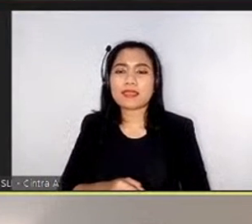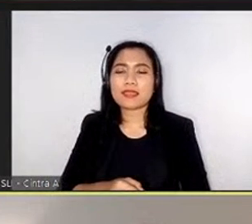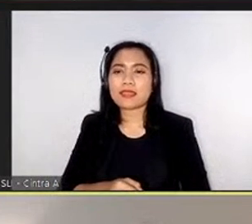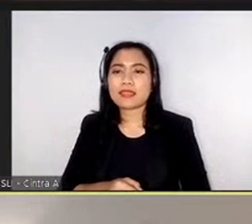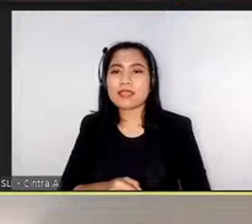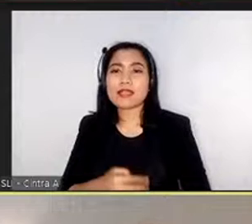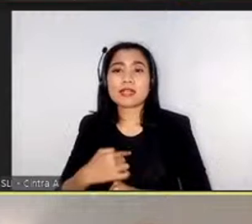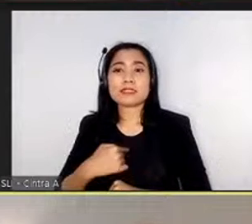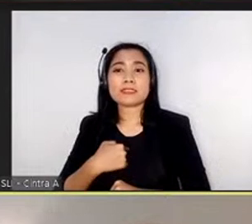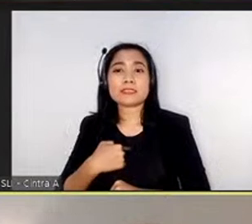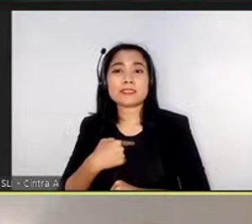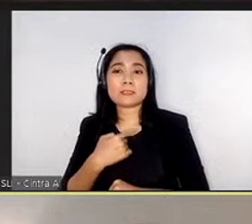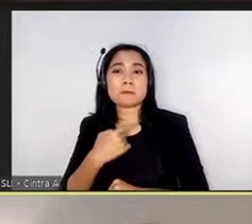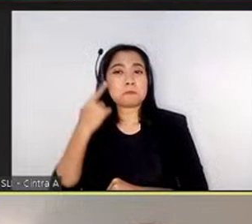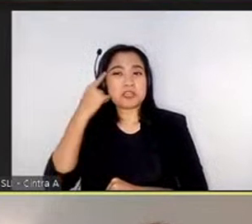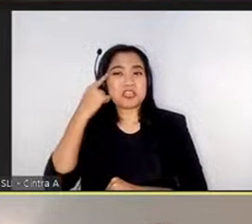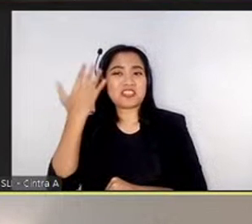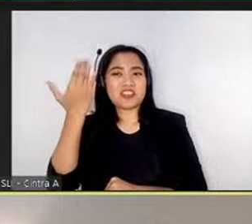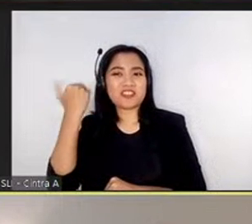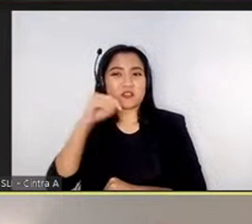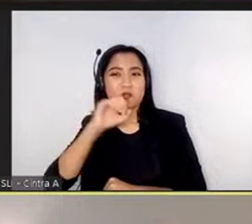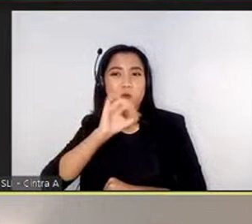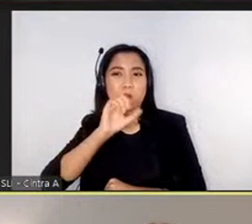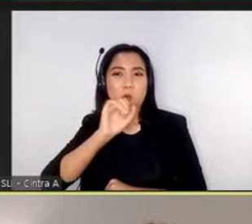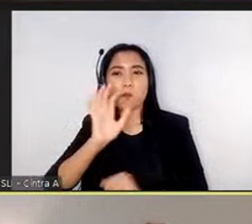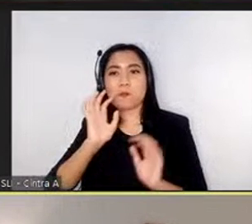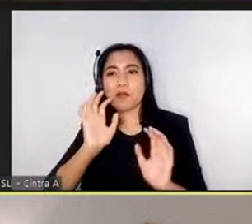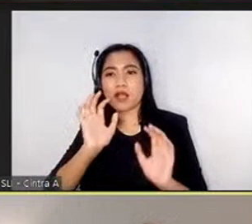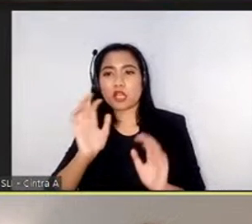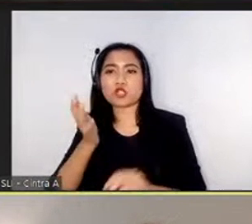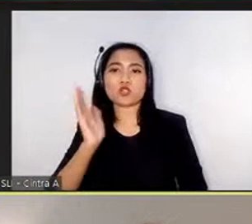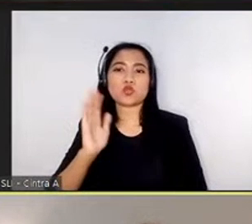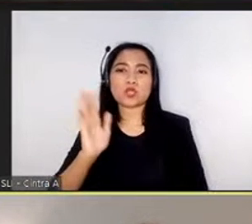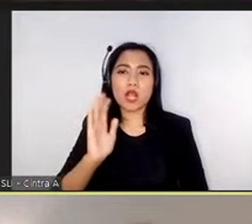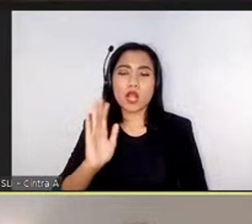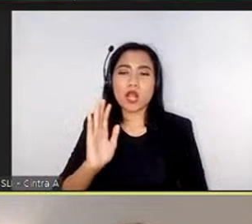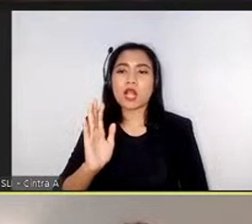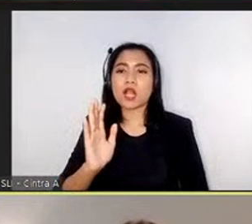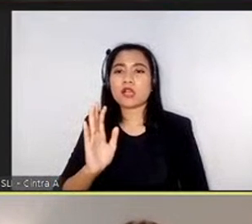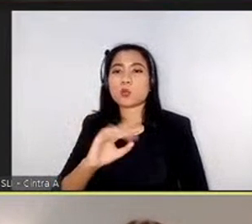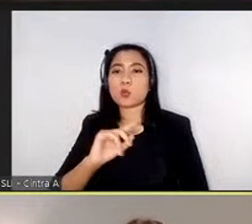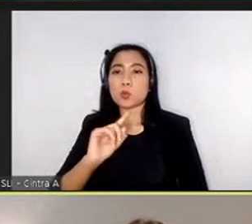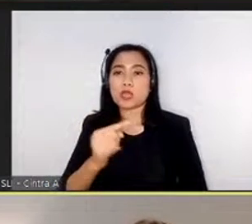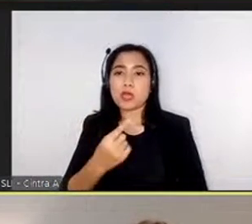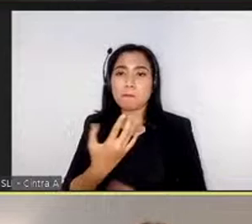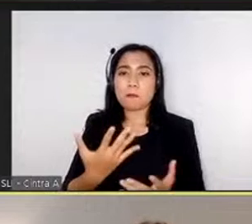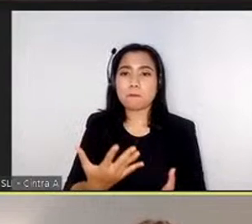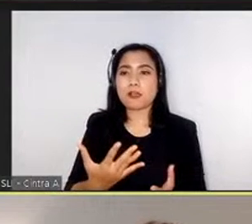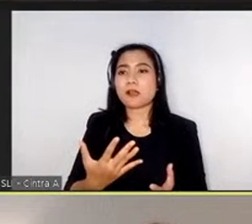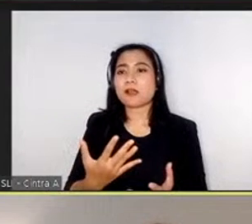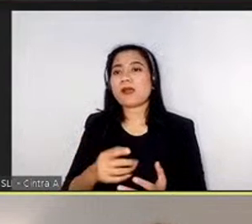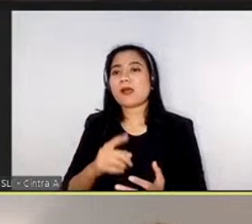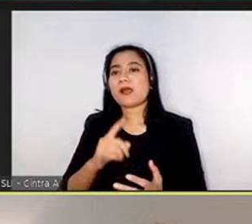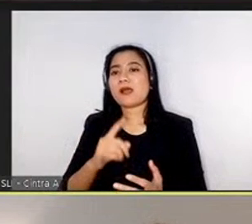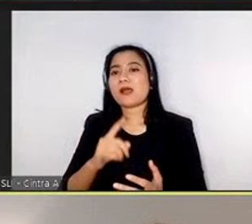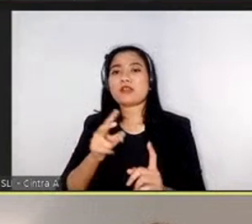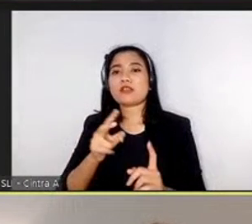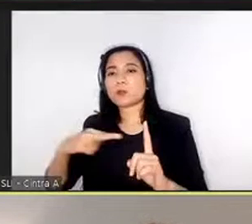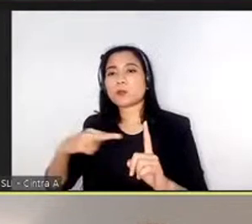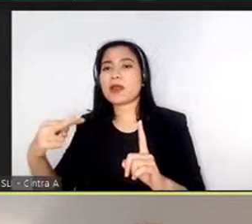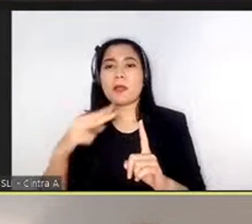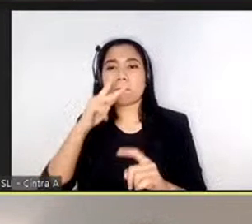rasa ada banyak yang telah disebutkan dan terutama dari sudut pandang bank